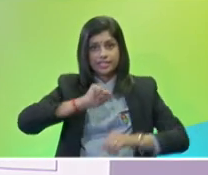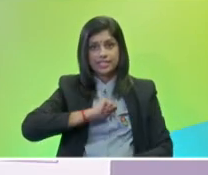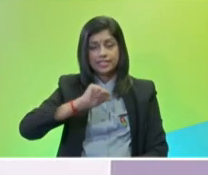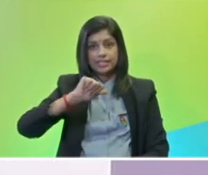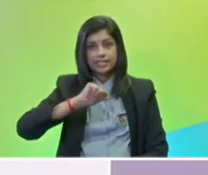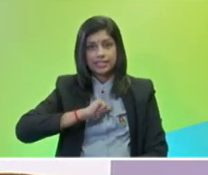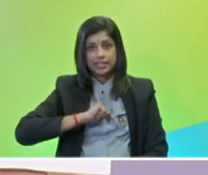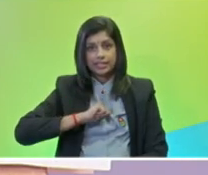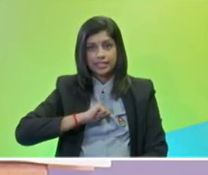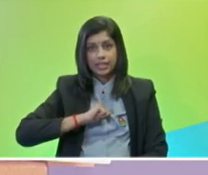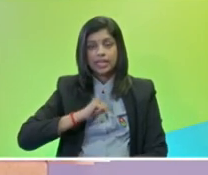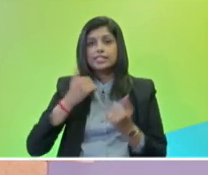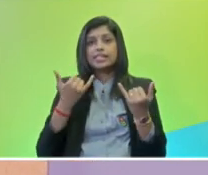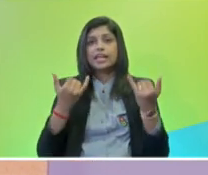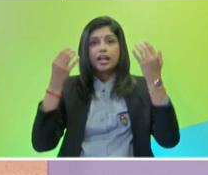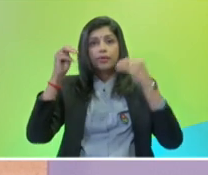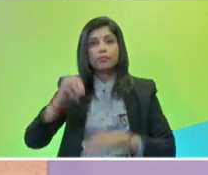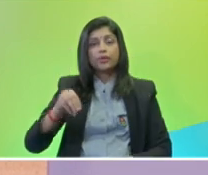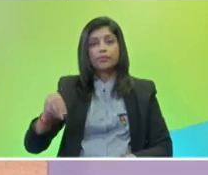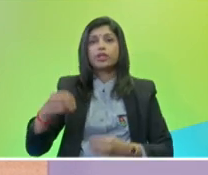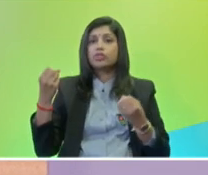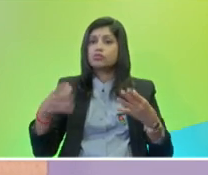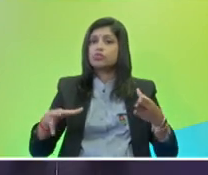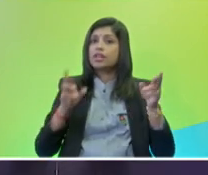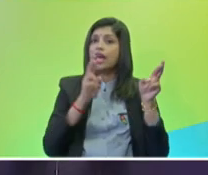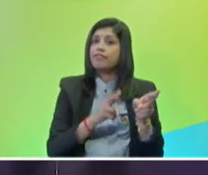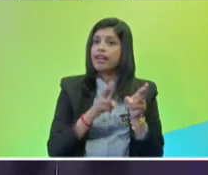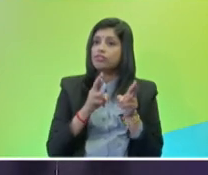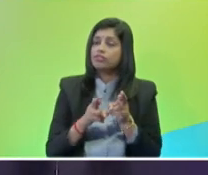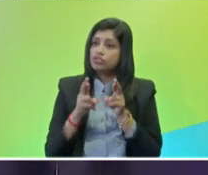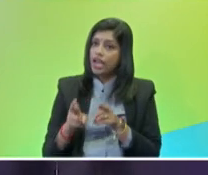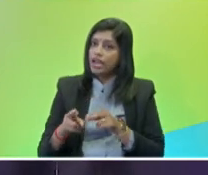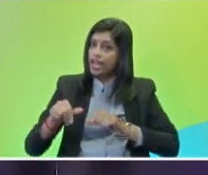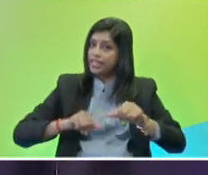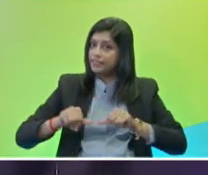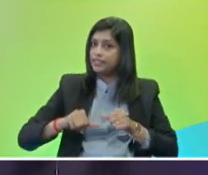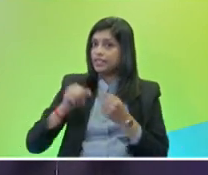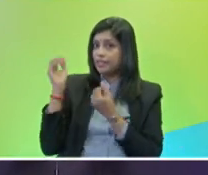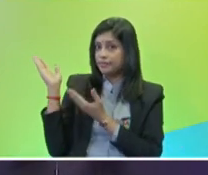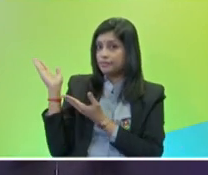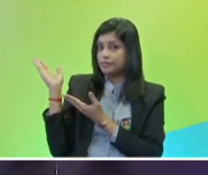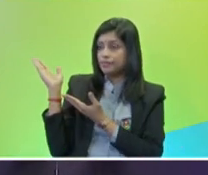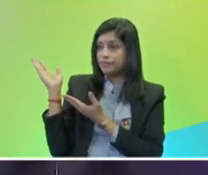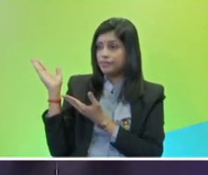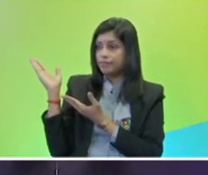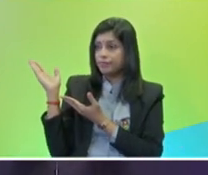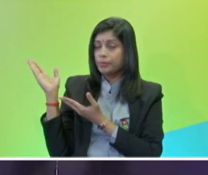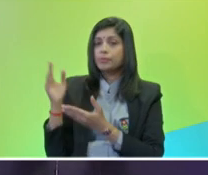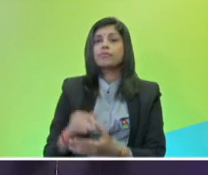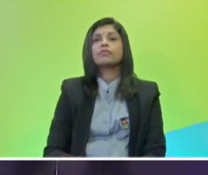buat yang akan buat Dan inilah hasilnya dan hasil ini